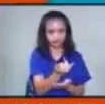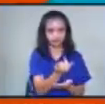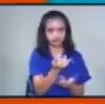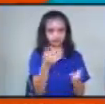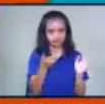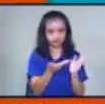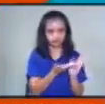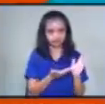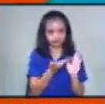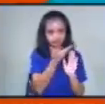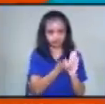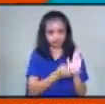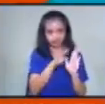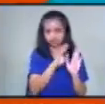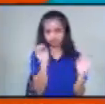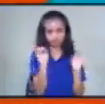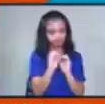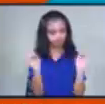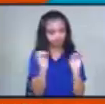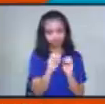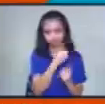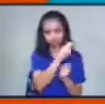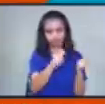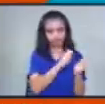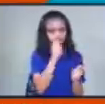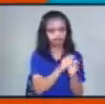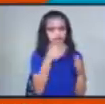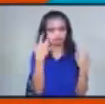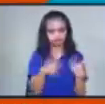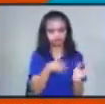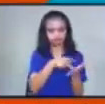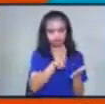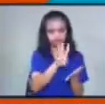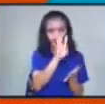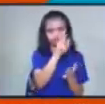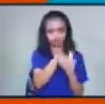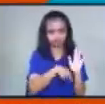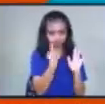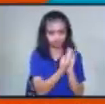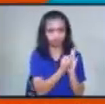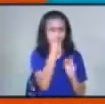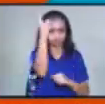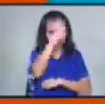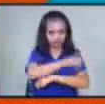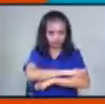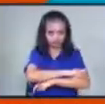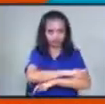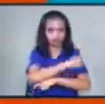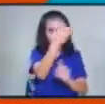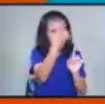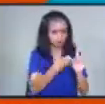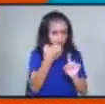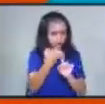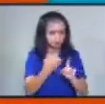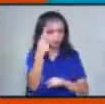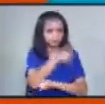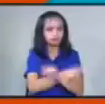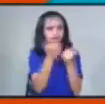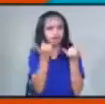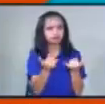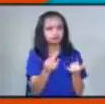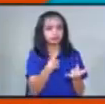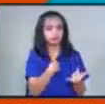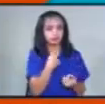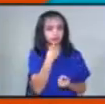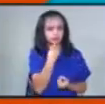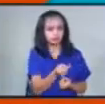dito sa payslip, hindi po nakadeklara na binayaran yung 4 hours nila overtime per day, bawat araw. Now, sir, tulad na